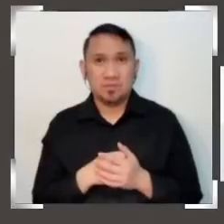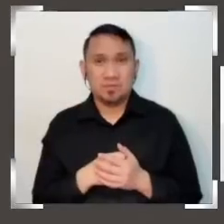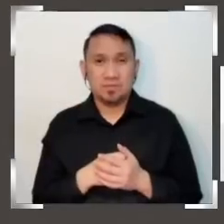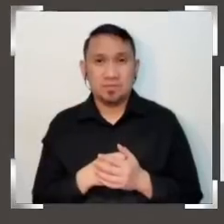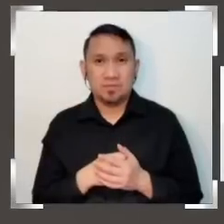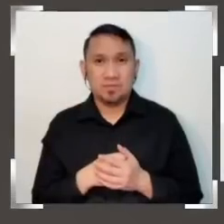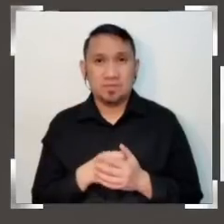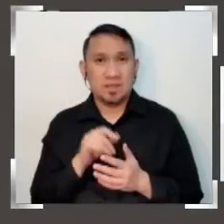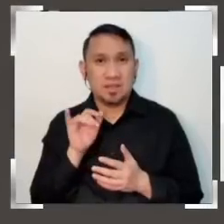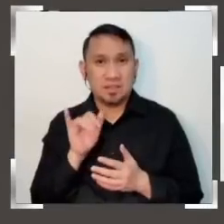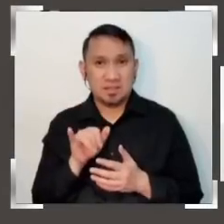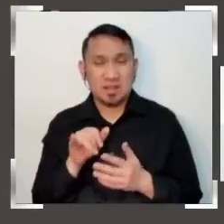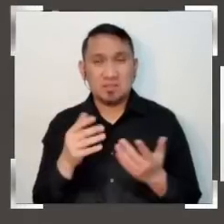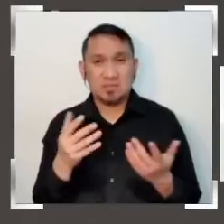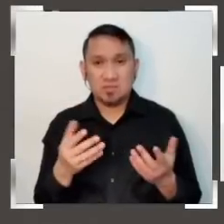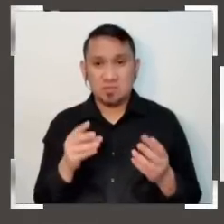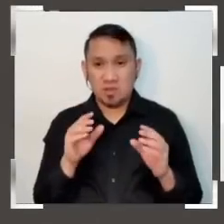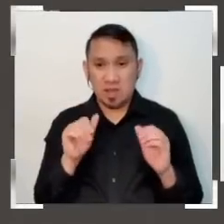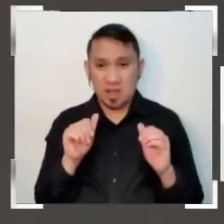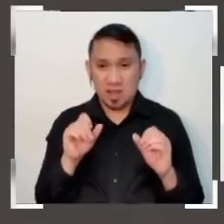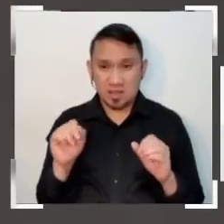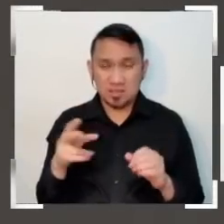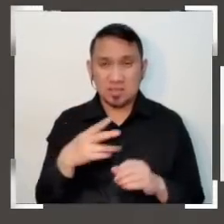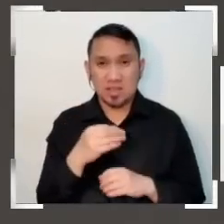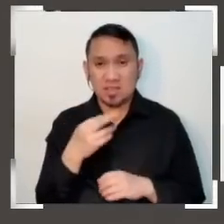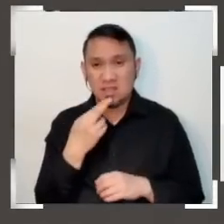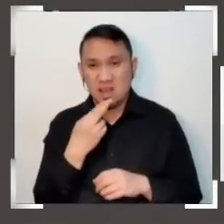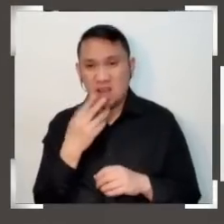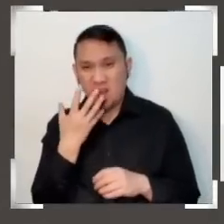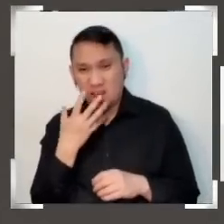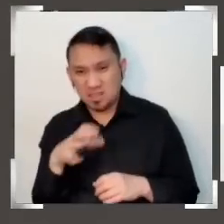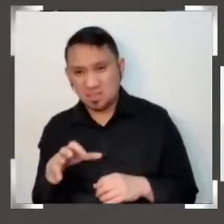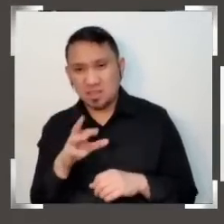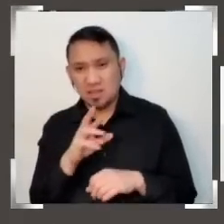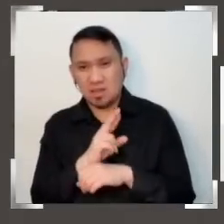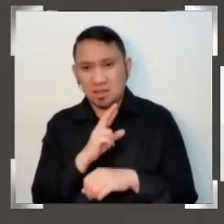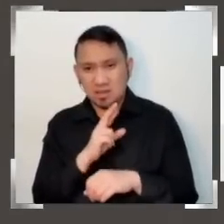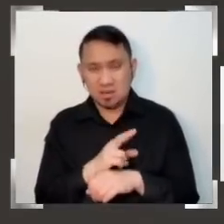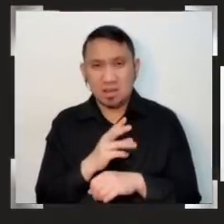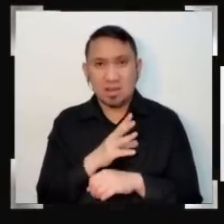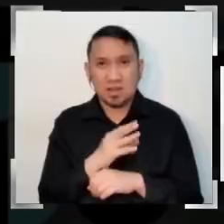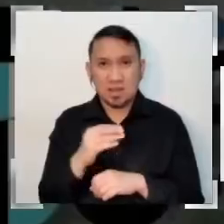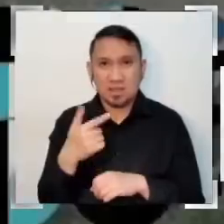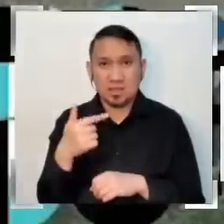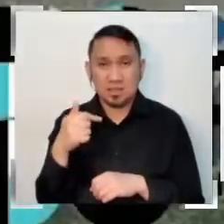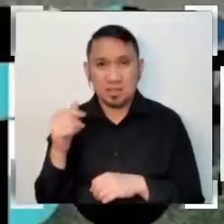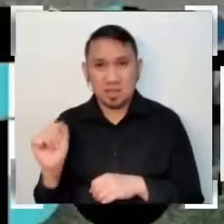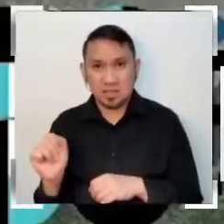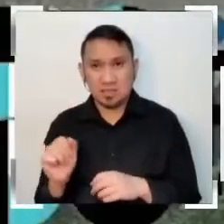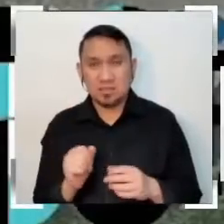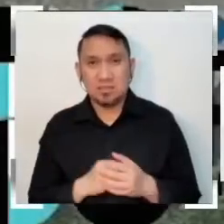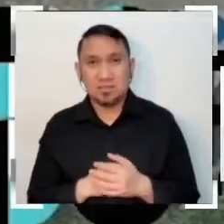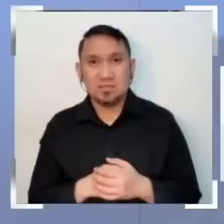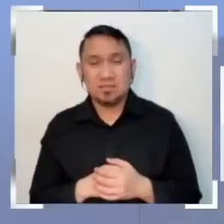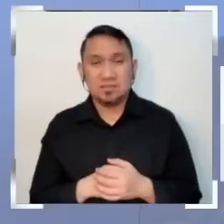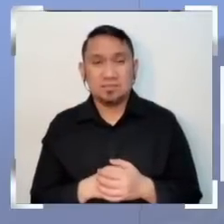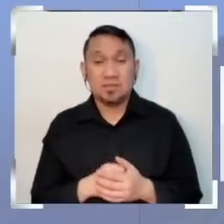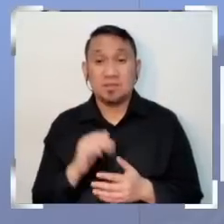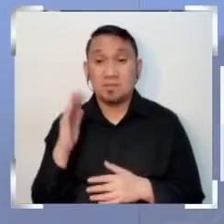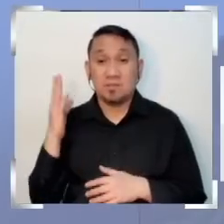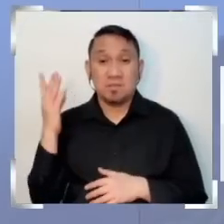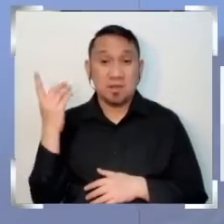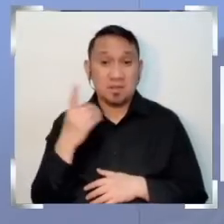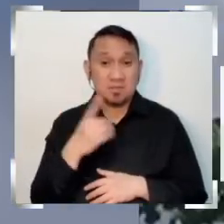ang magkahalong abo, mainit na bato at volcanic gas na umaagos pababa ng bulkan. 5 araw na ang nakararaan mula